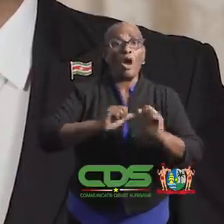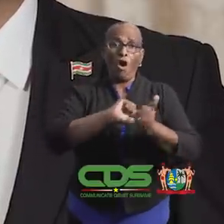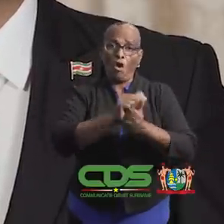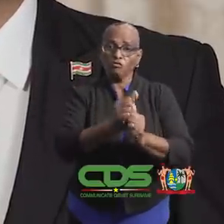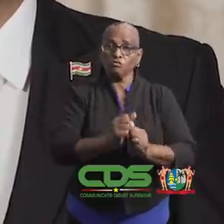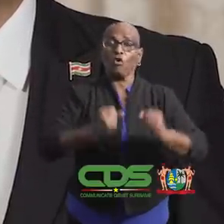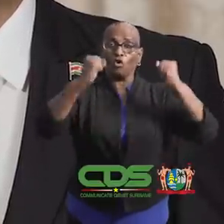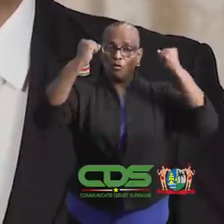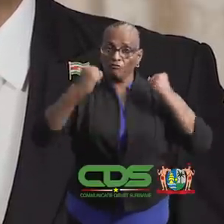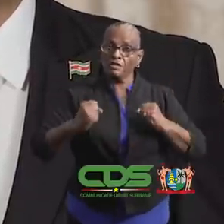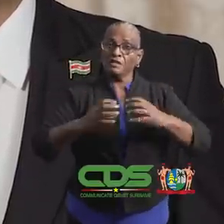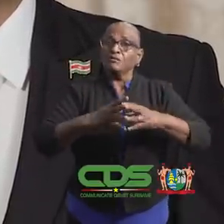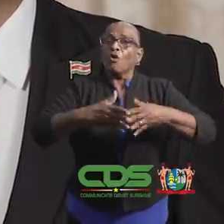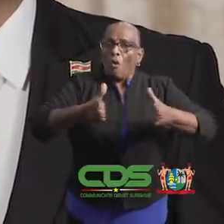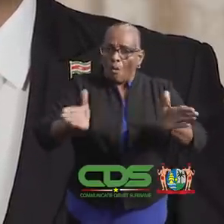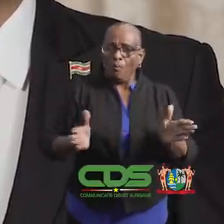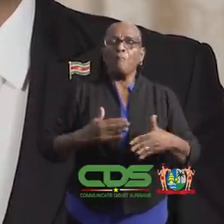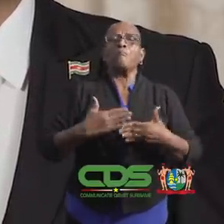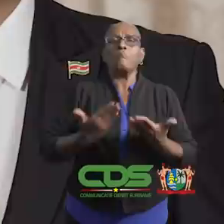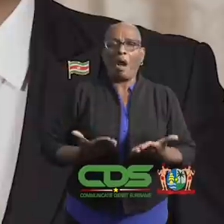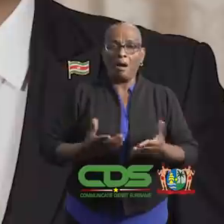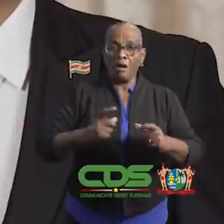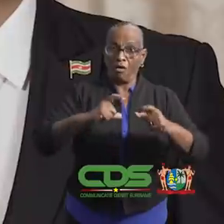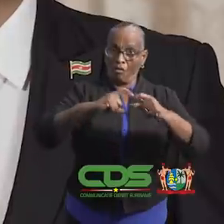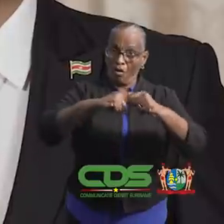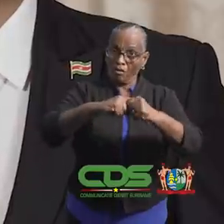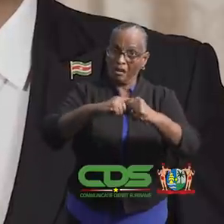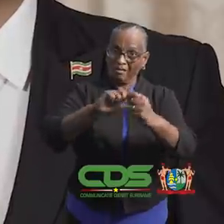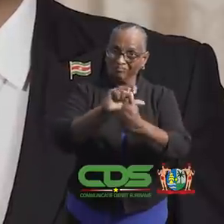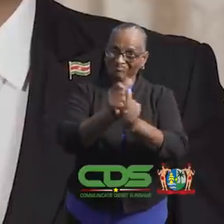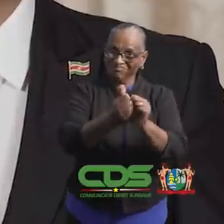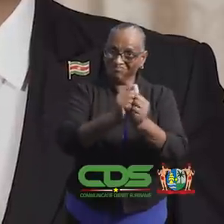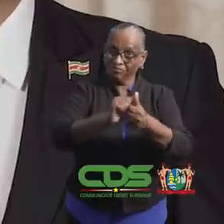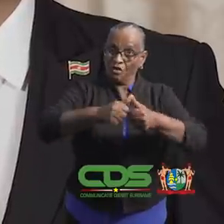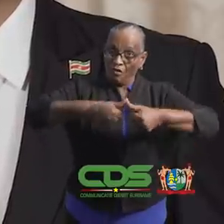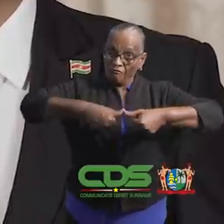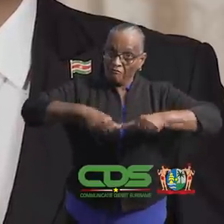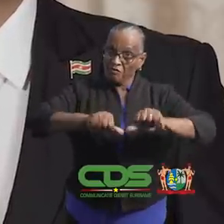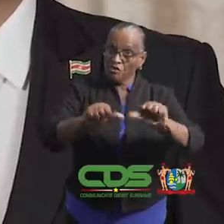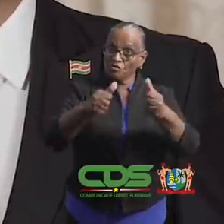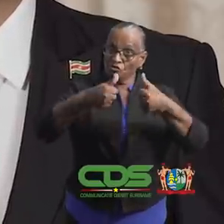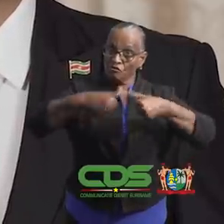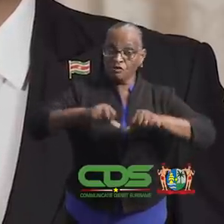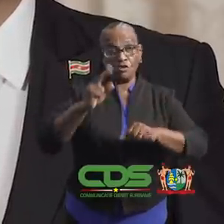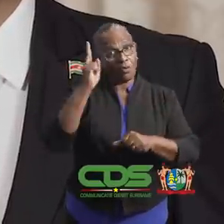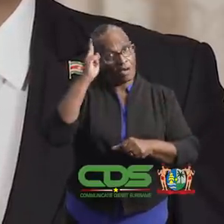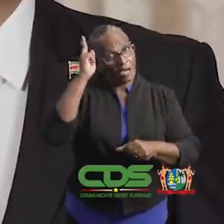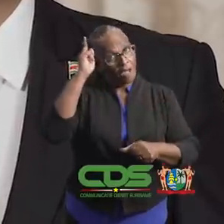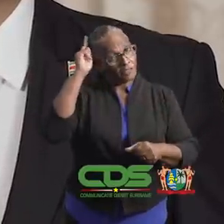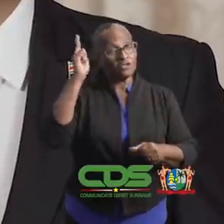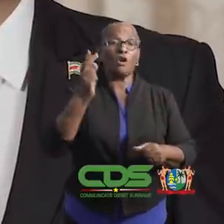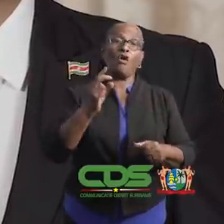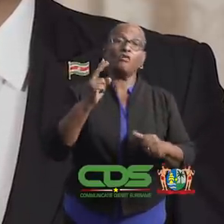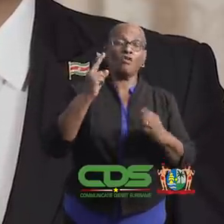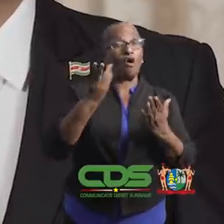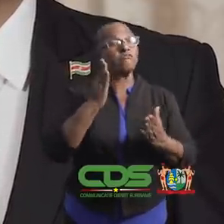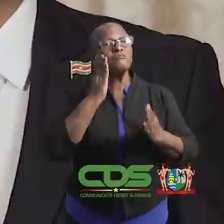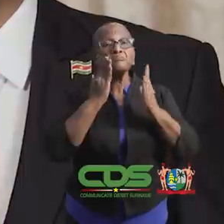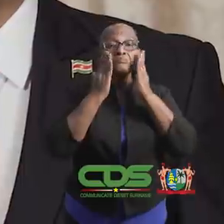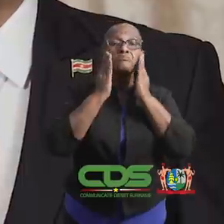of fitnesscentra. Contactberoepen zoals de fysiotherapeuten, kapsalons en